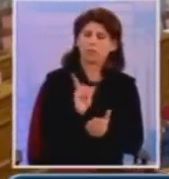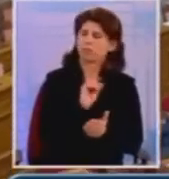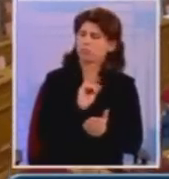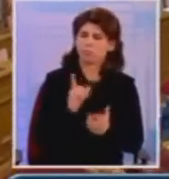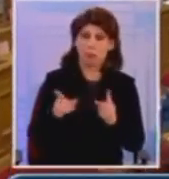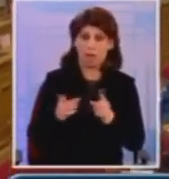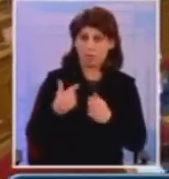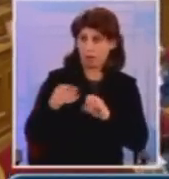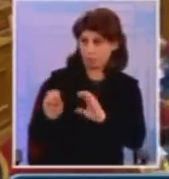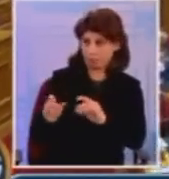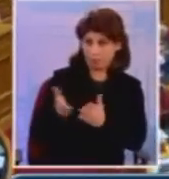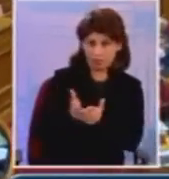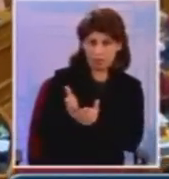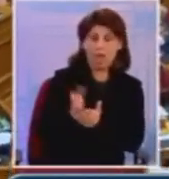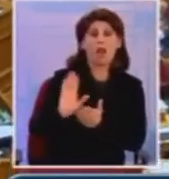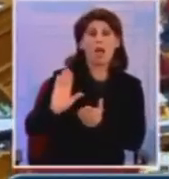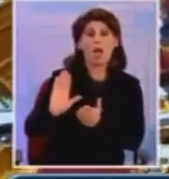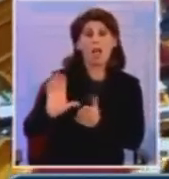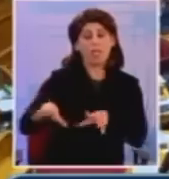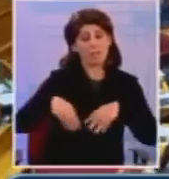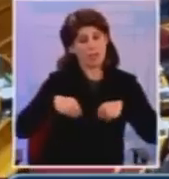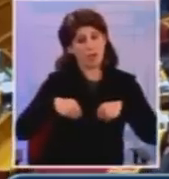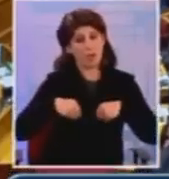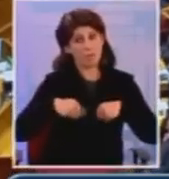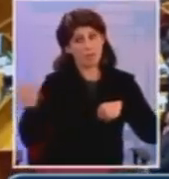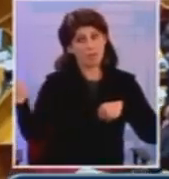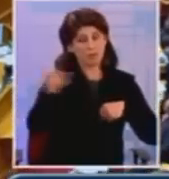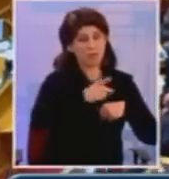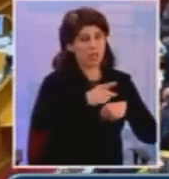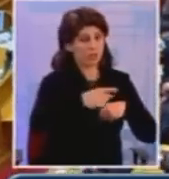δεν δεχόμαστε από κανέναν μαθήματα ηθικής.